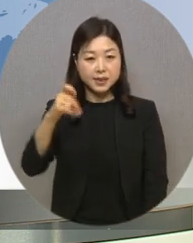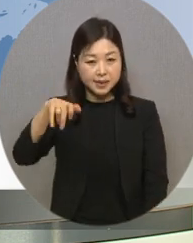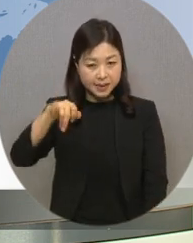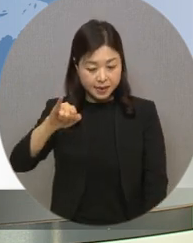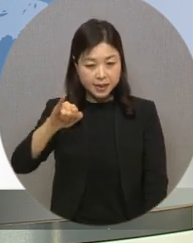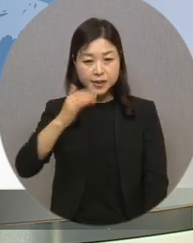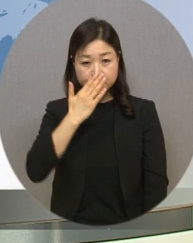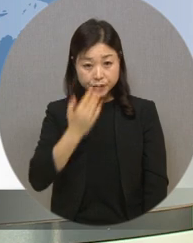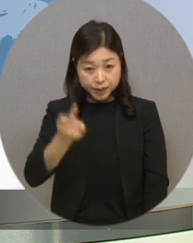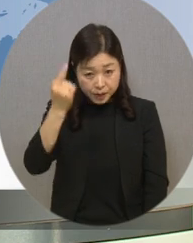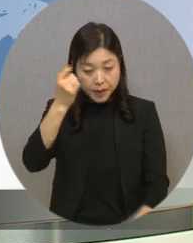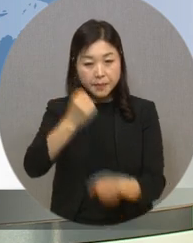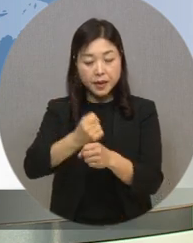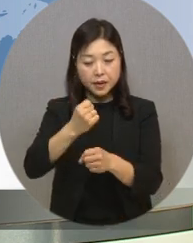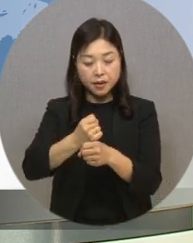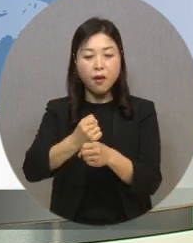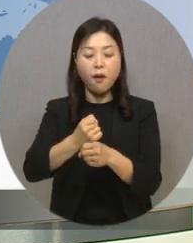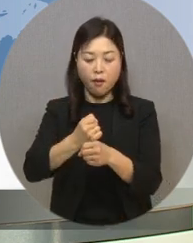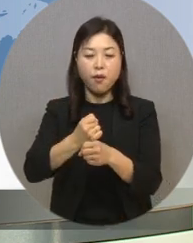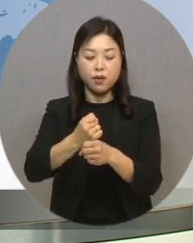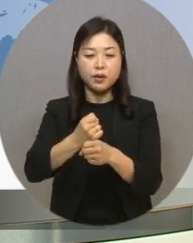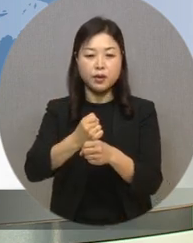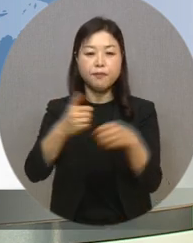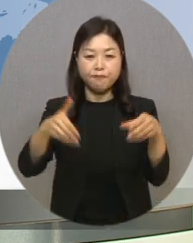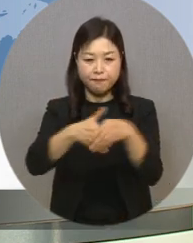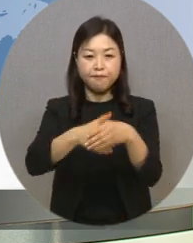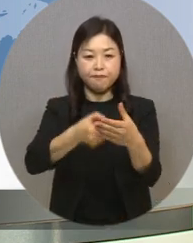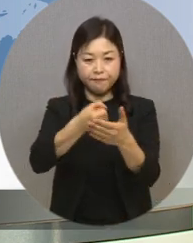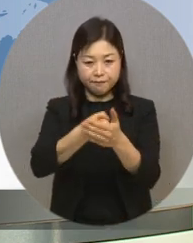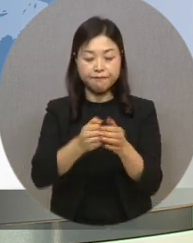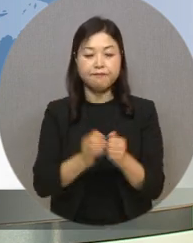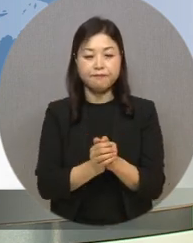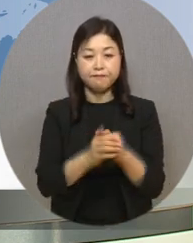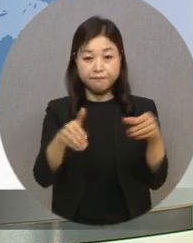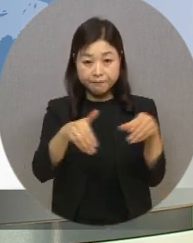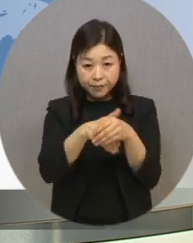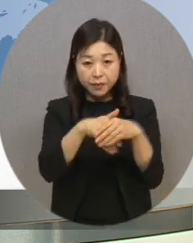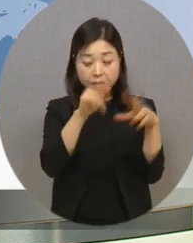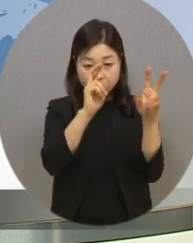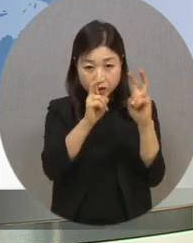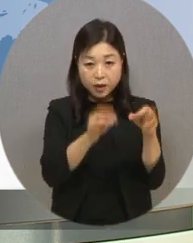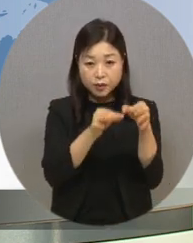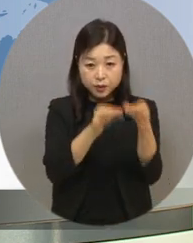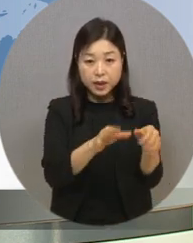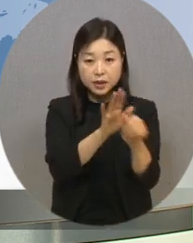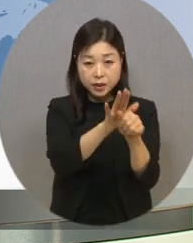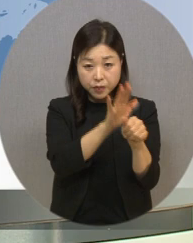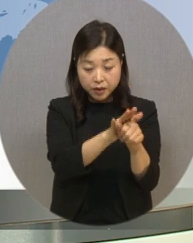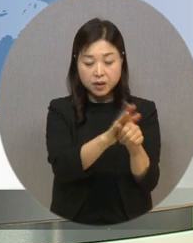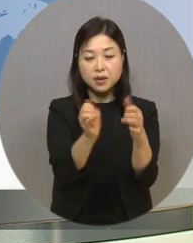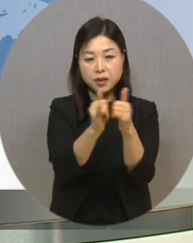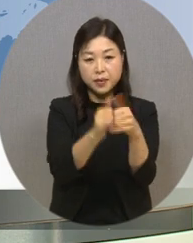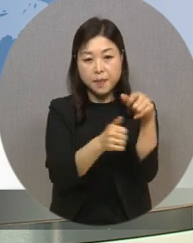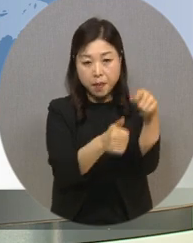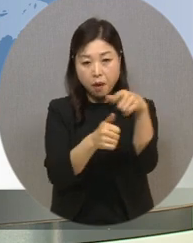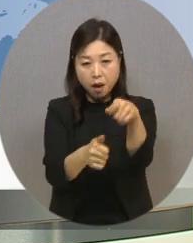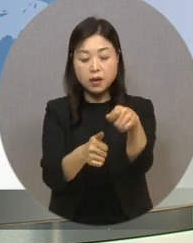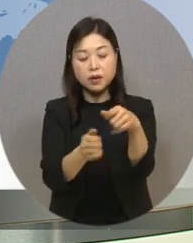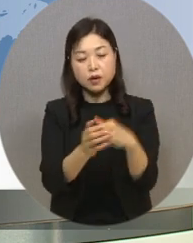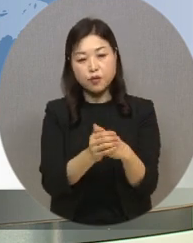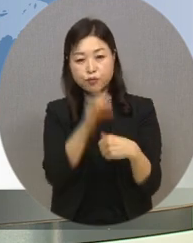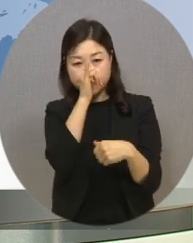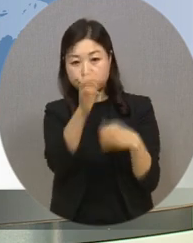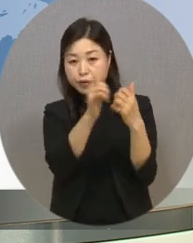협력하기로 했습니다 이번 협약을 통해 기업의 투자와 지원을 통한 고용 창출 지역 인재 우선 채용